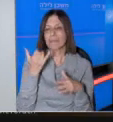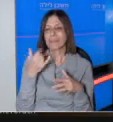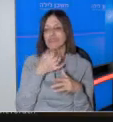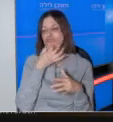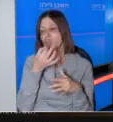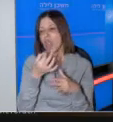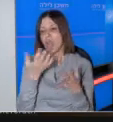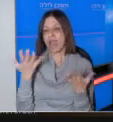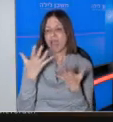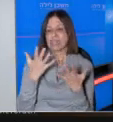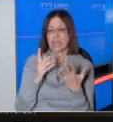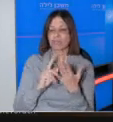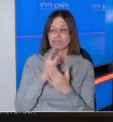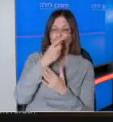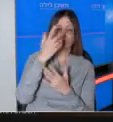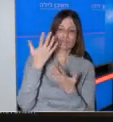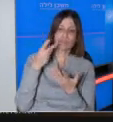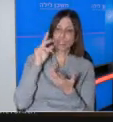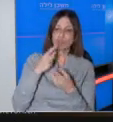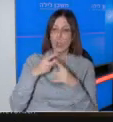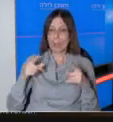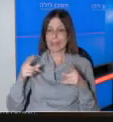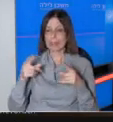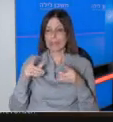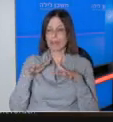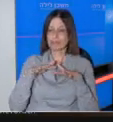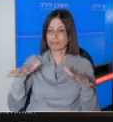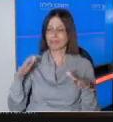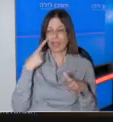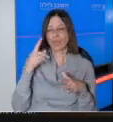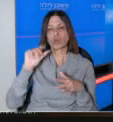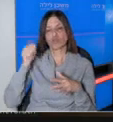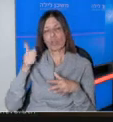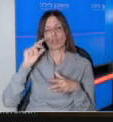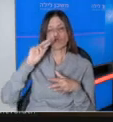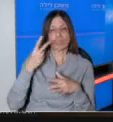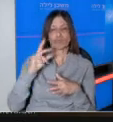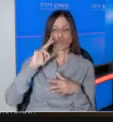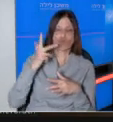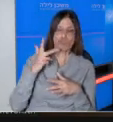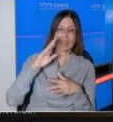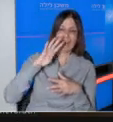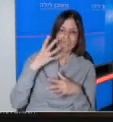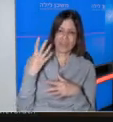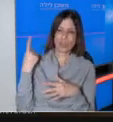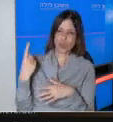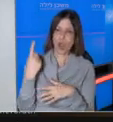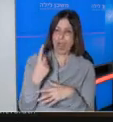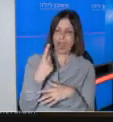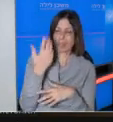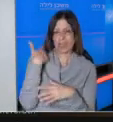גבהים הוא יגיע. אתה יודע, יש כל מיני גלים, ראינו את זה בגל הראשון, השני, השלישי והרביעי, כל אחד היה